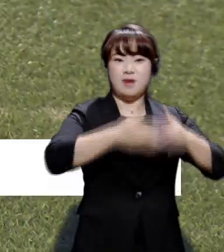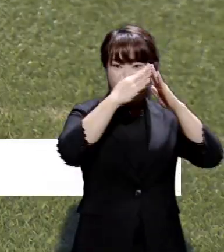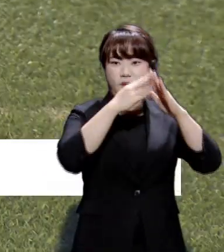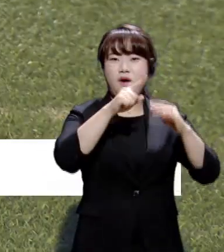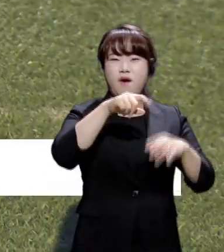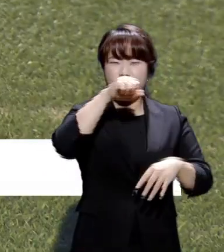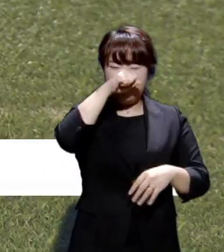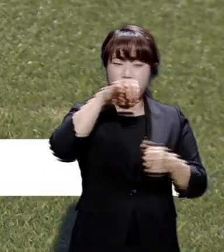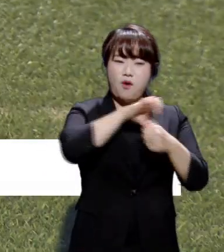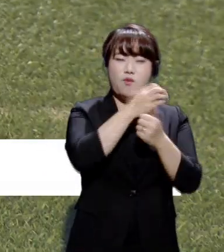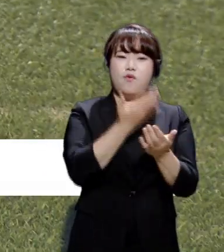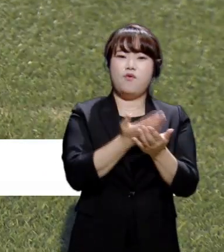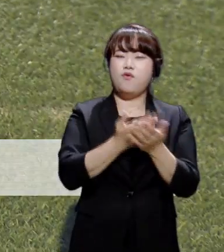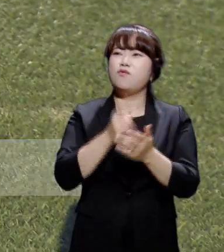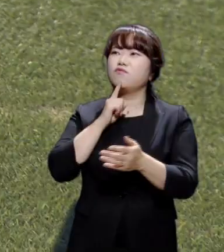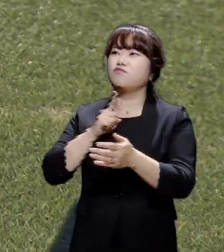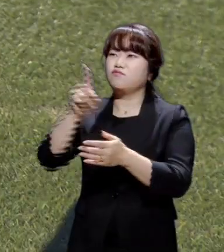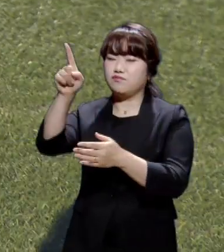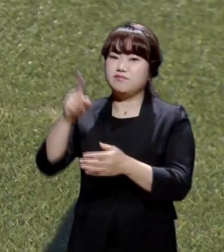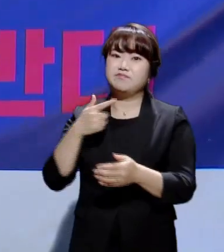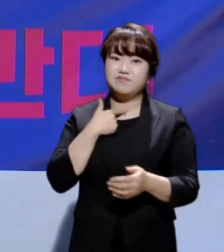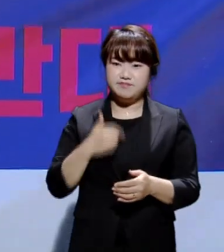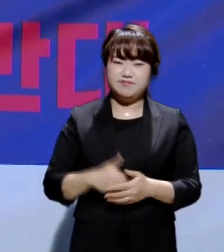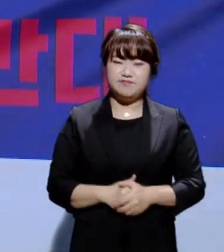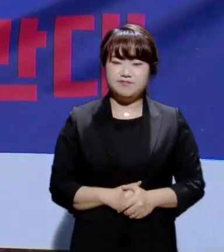보존을 서울시에 건의한 상태입니다.